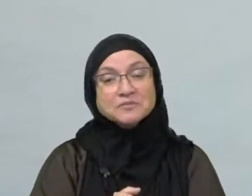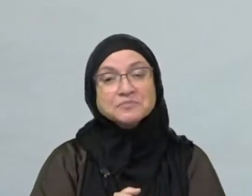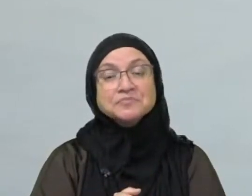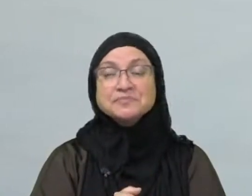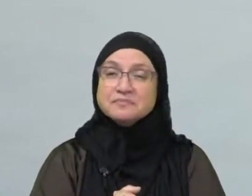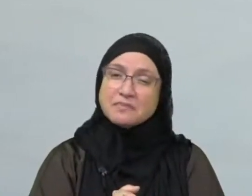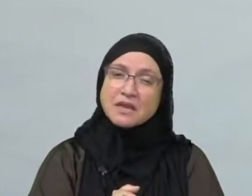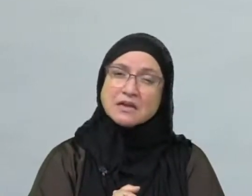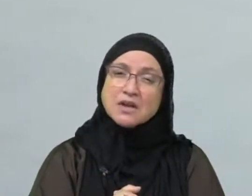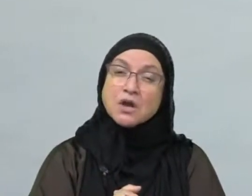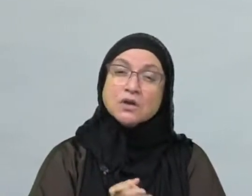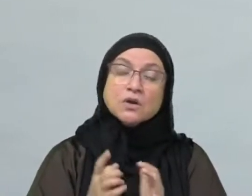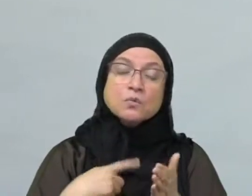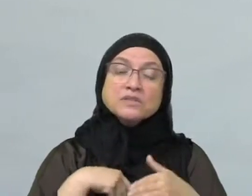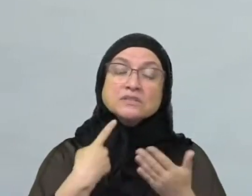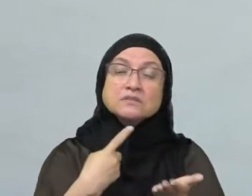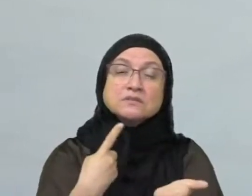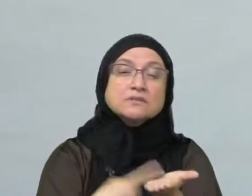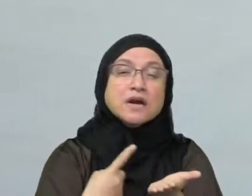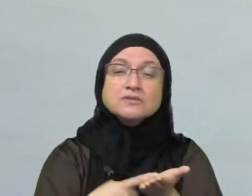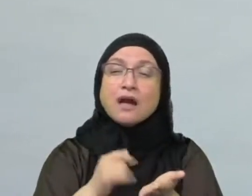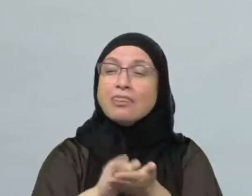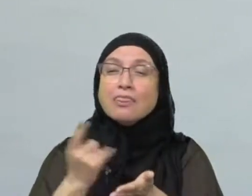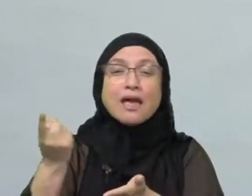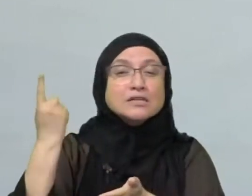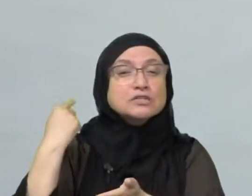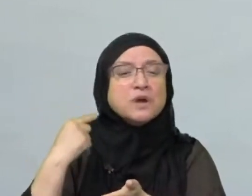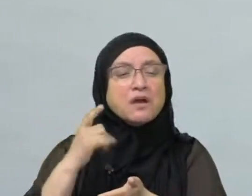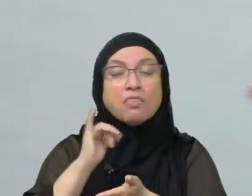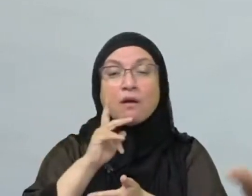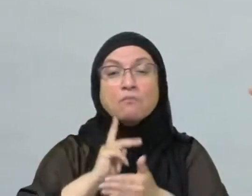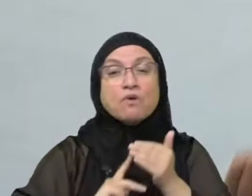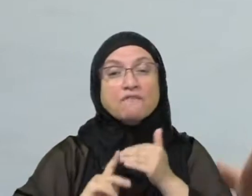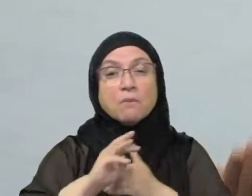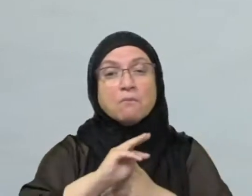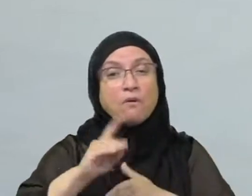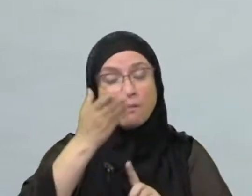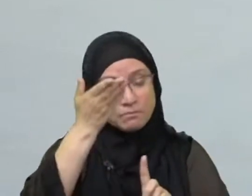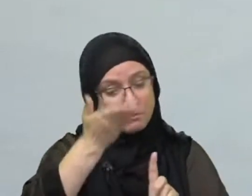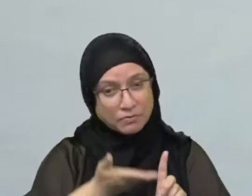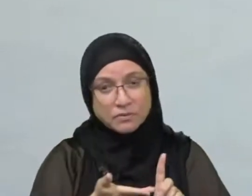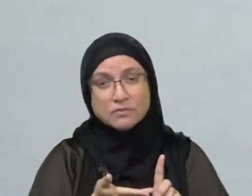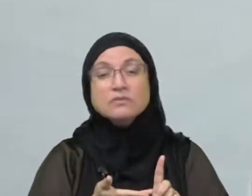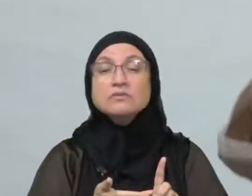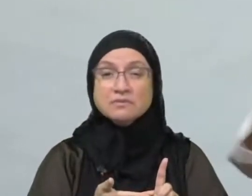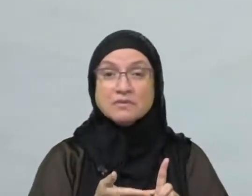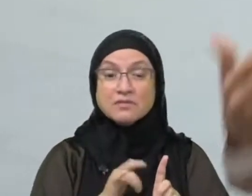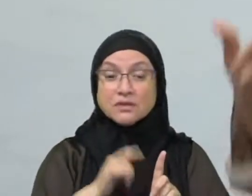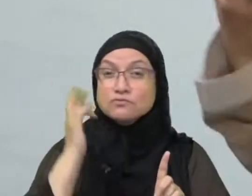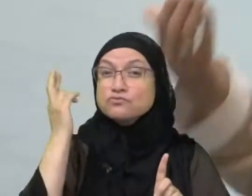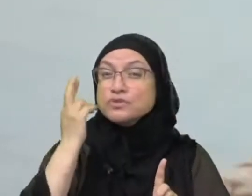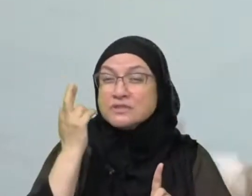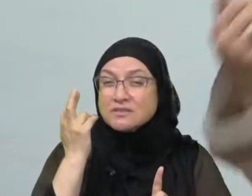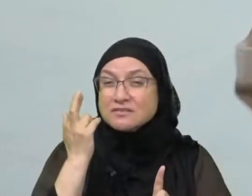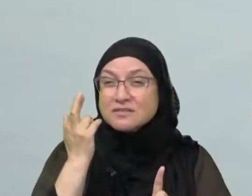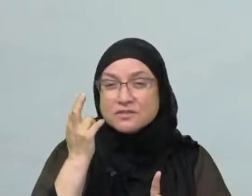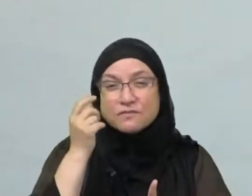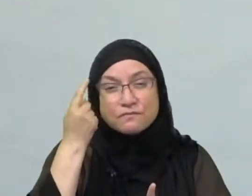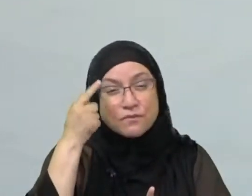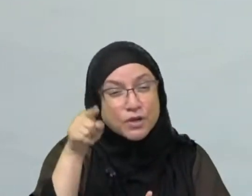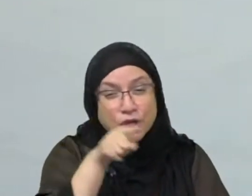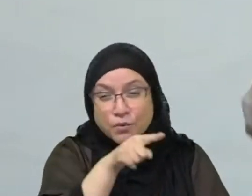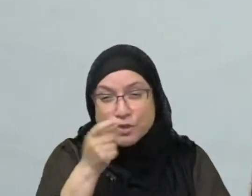ﷺ's reason for hating debt so much was because of some of the bad characteristics that have